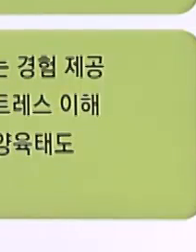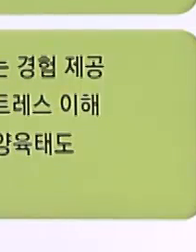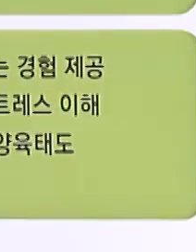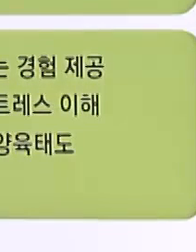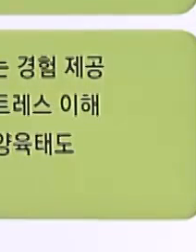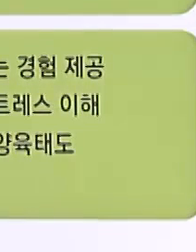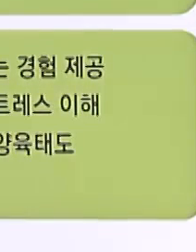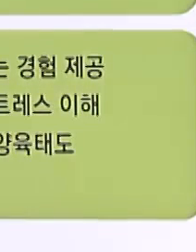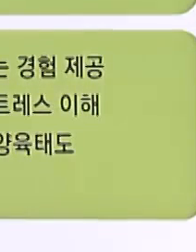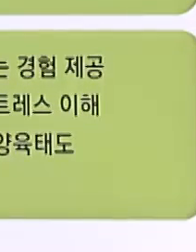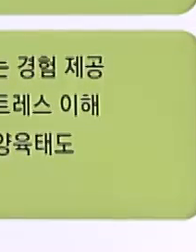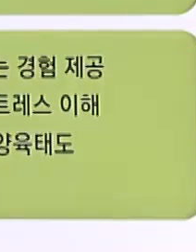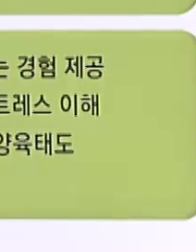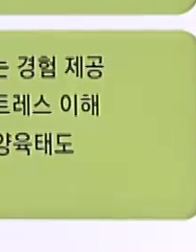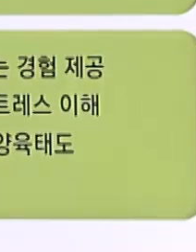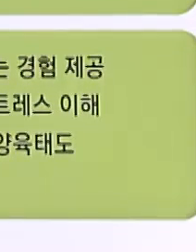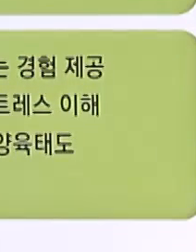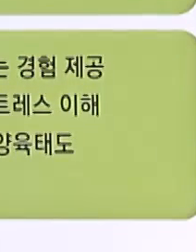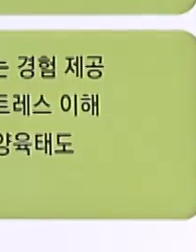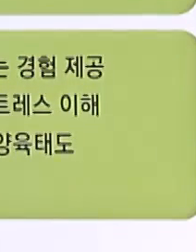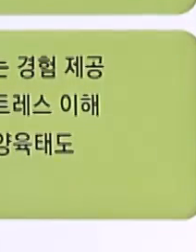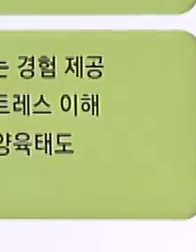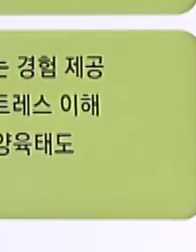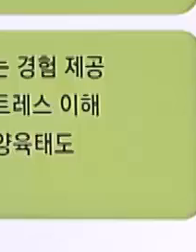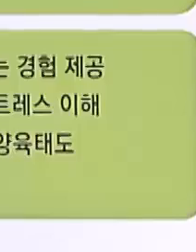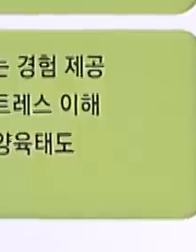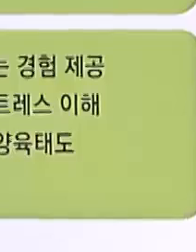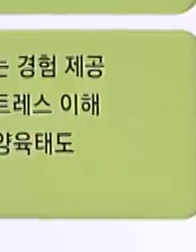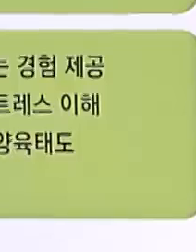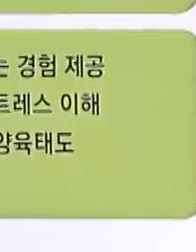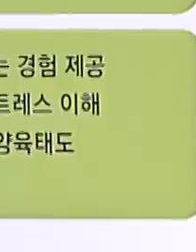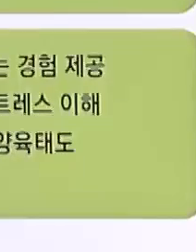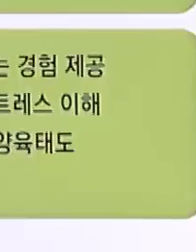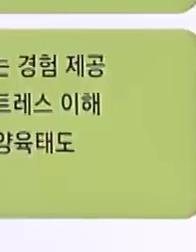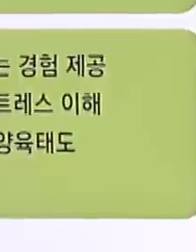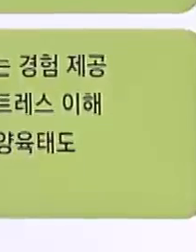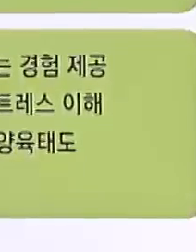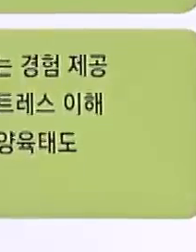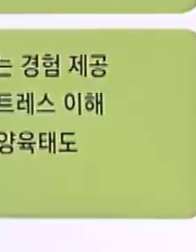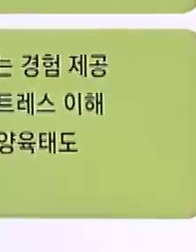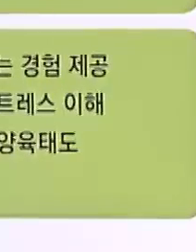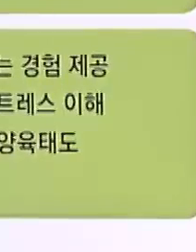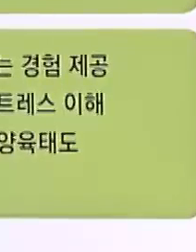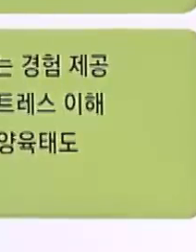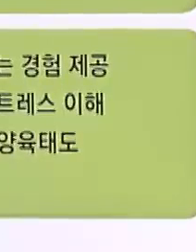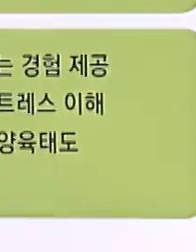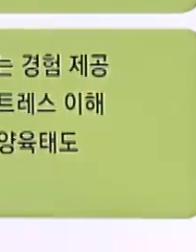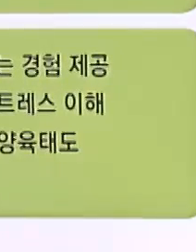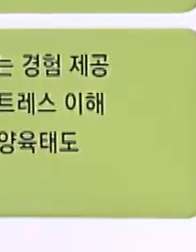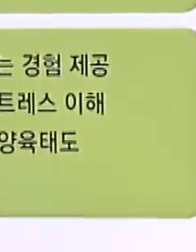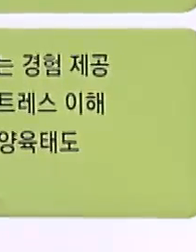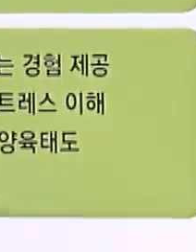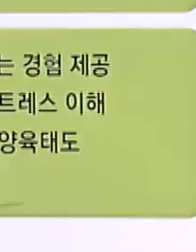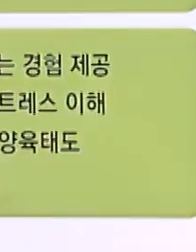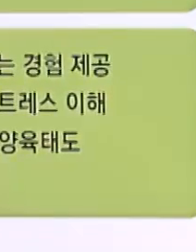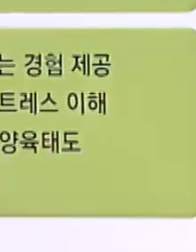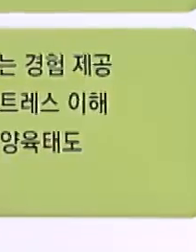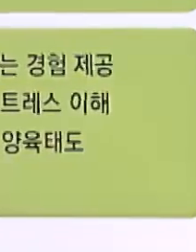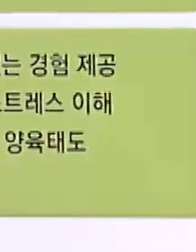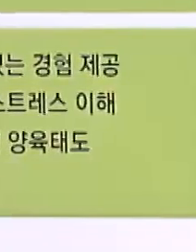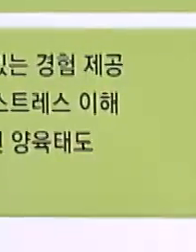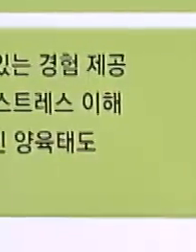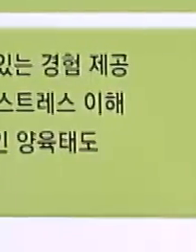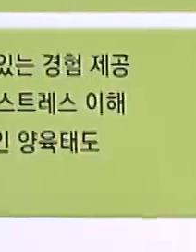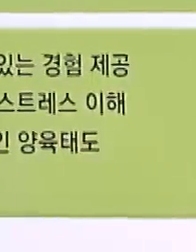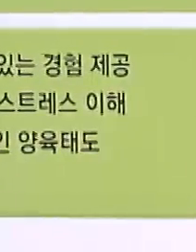필요하고요. 이때는 수용적인 양육태도 아까 막 깍질하잖아요. 감싸주는 것들이 필요하고요. 그리고 이때 아이는 부모님의